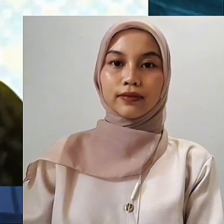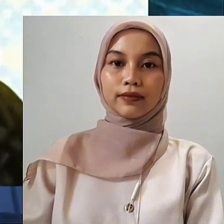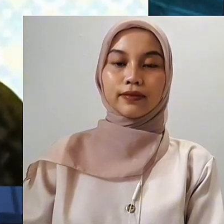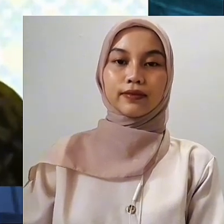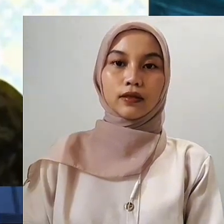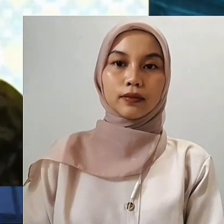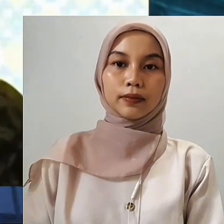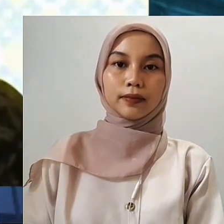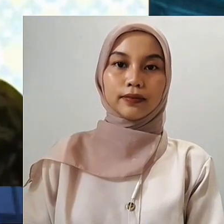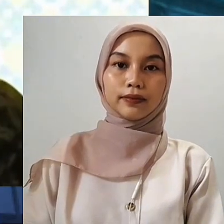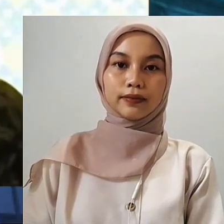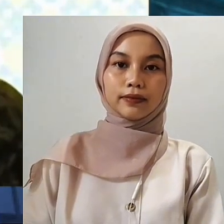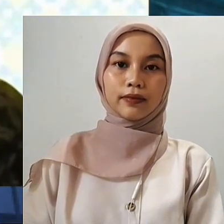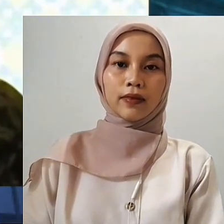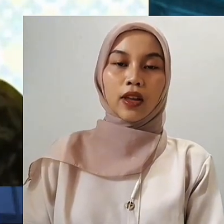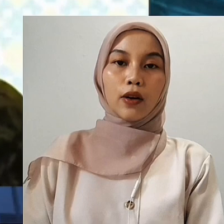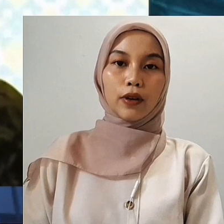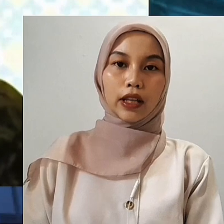Pak Andi.